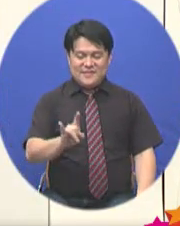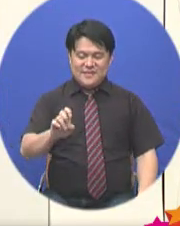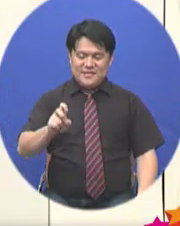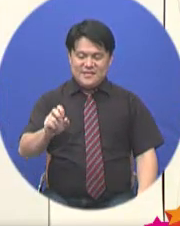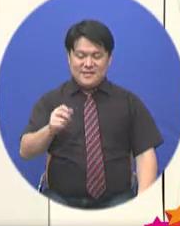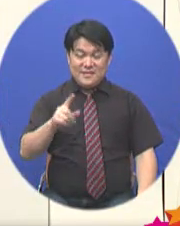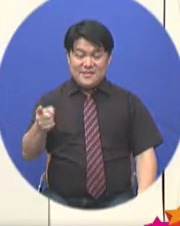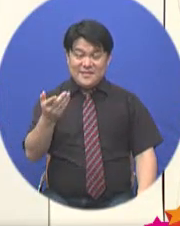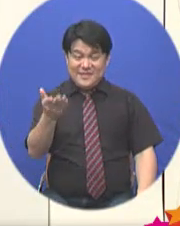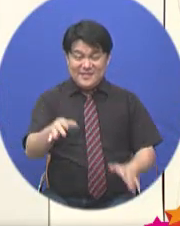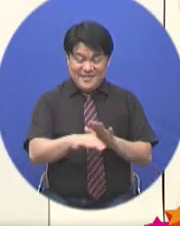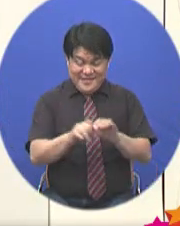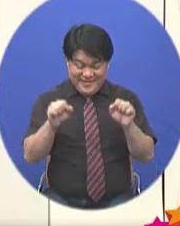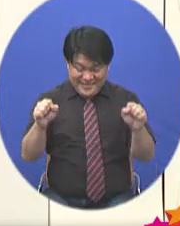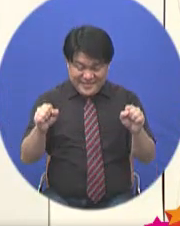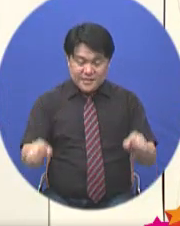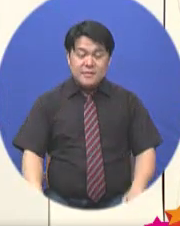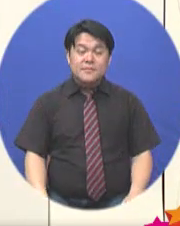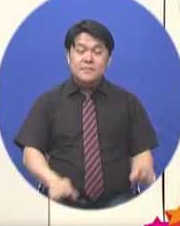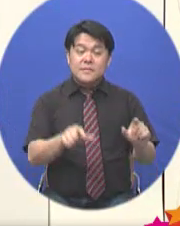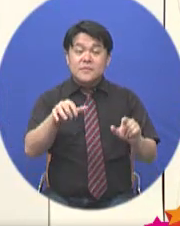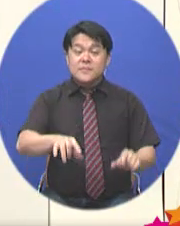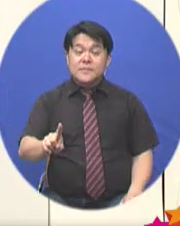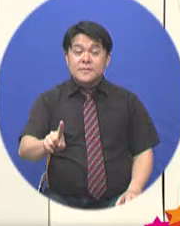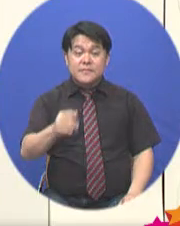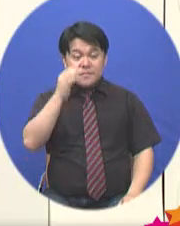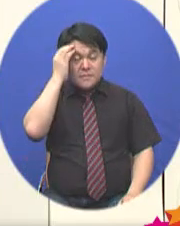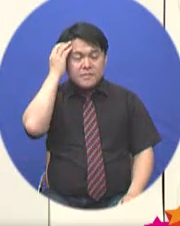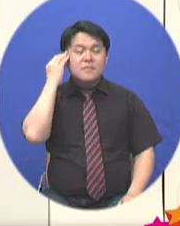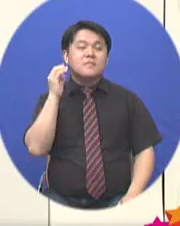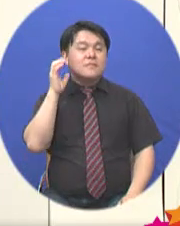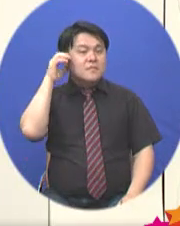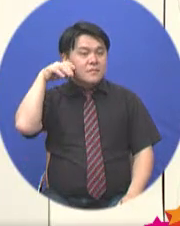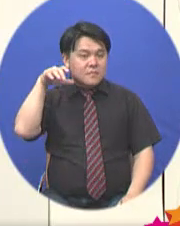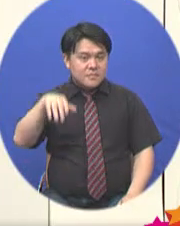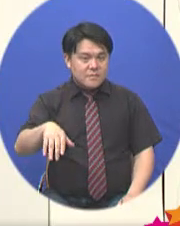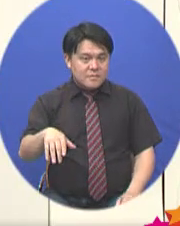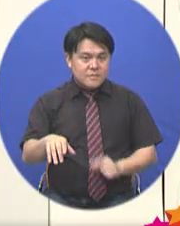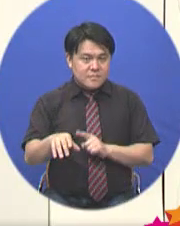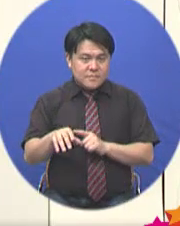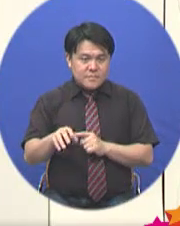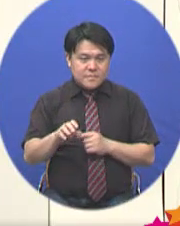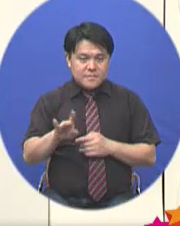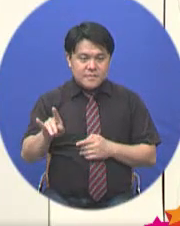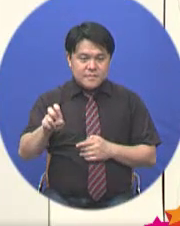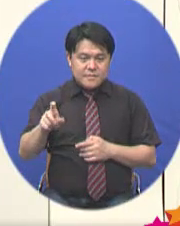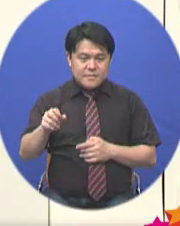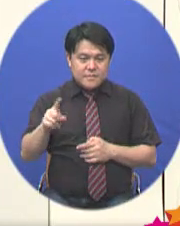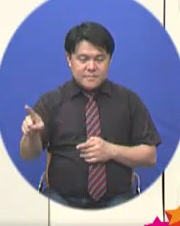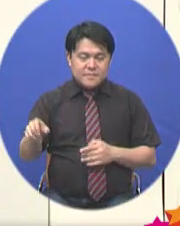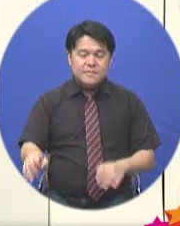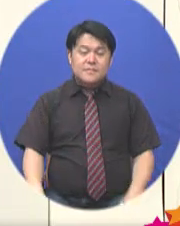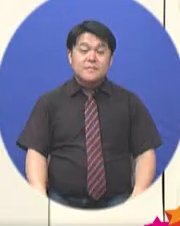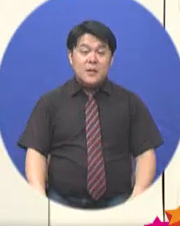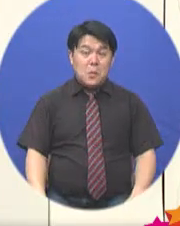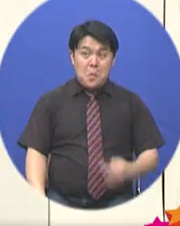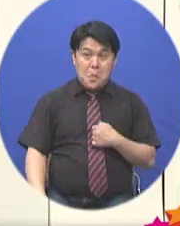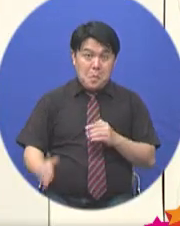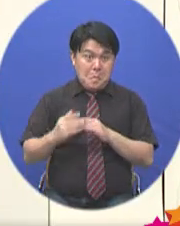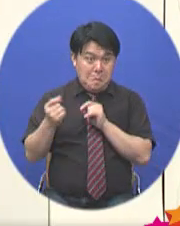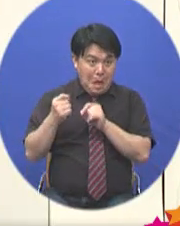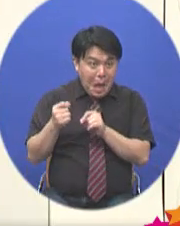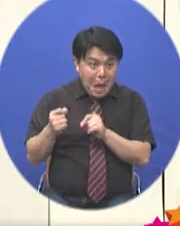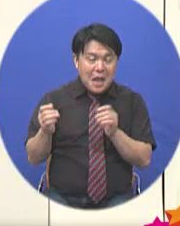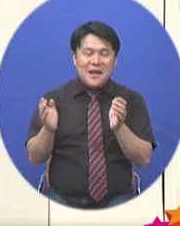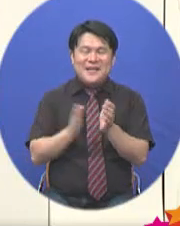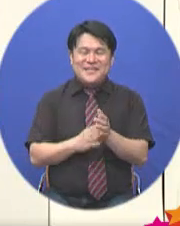안녕합니다. 네. 어디 사십니까? 아, 영등포의 배명자입니다. 우리 동네네.